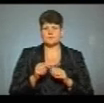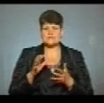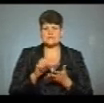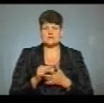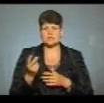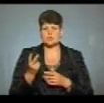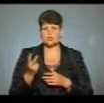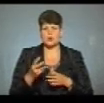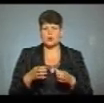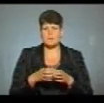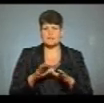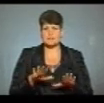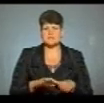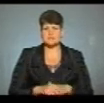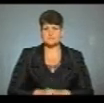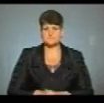друге командне місце.